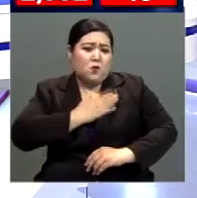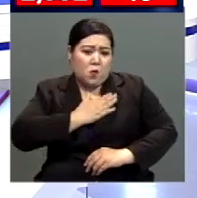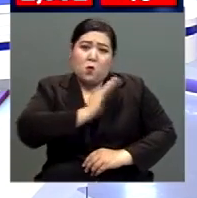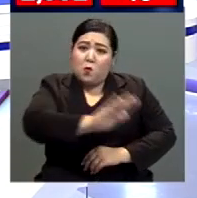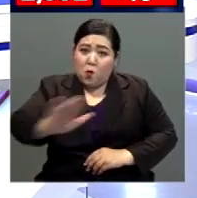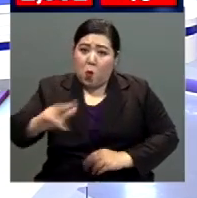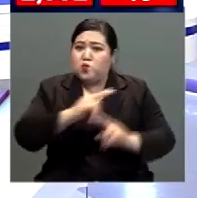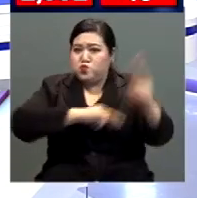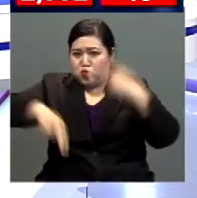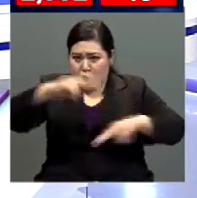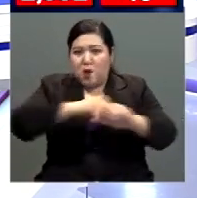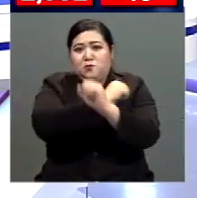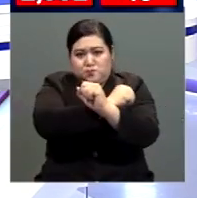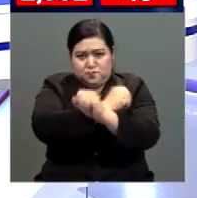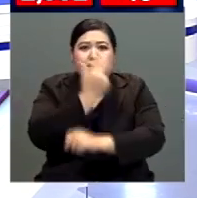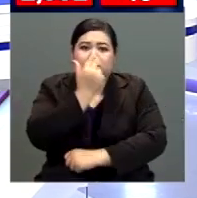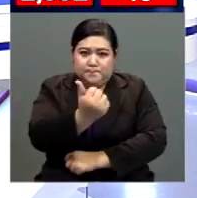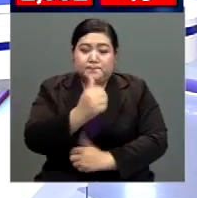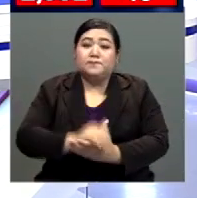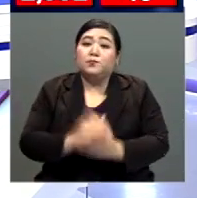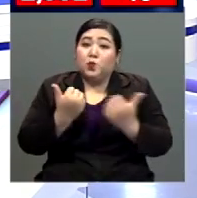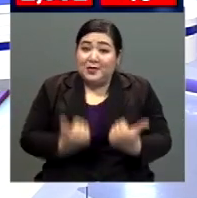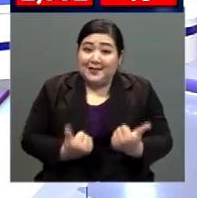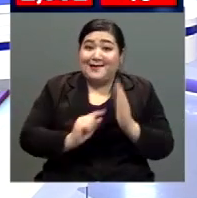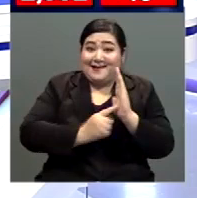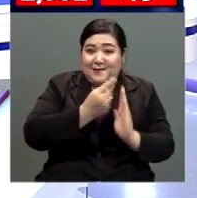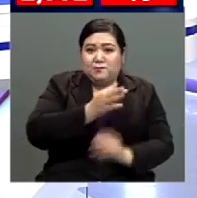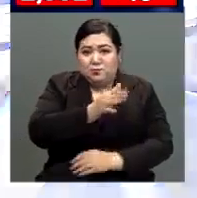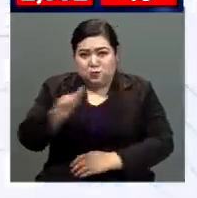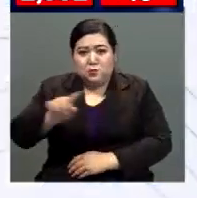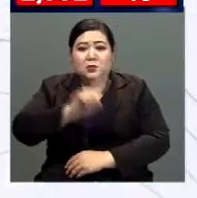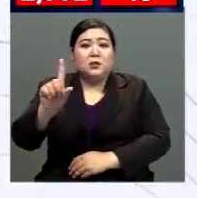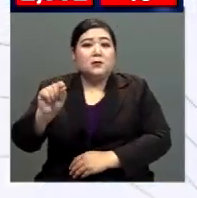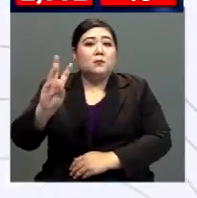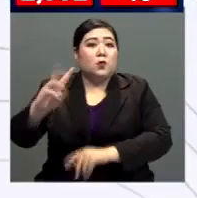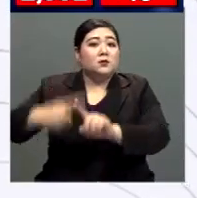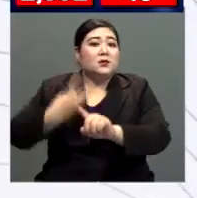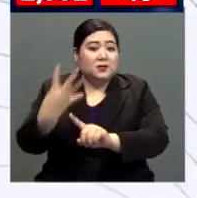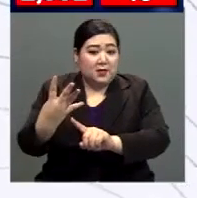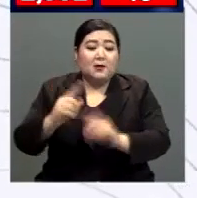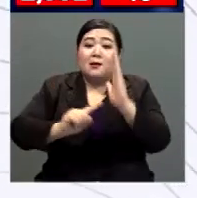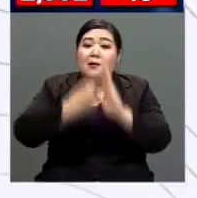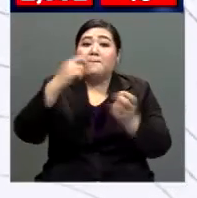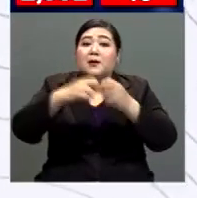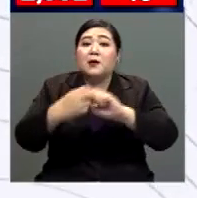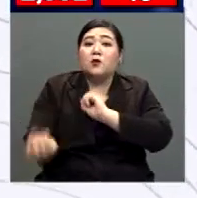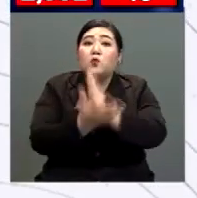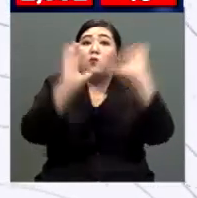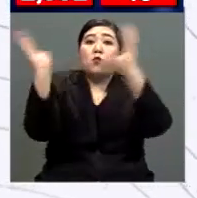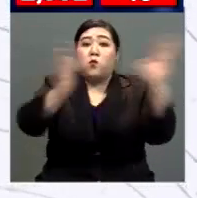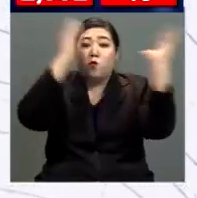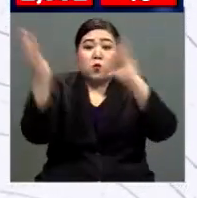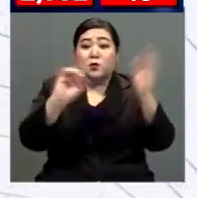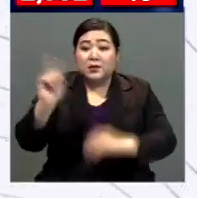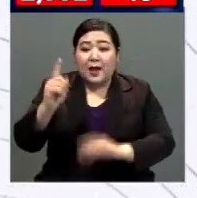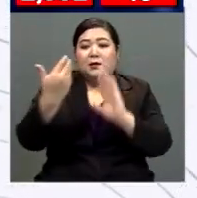ตั้งแต่วันนี้เป็นต้นไปถึงวันที่26เมษายนนะคะพื้นที่ที่จะได้รับผลกระทบก่อนสำหรับพายุฤดูร้อนก็คือ